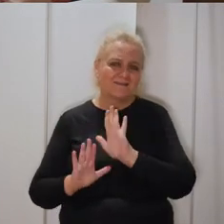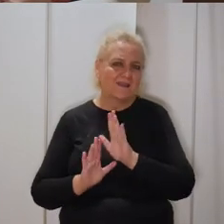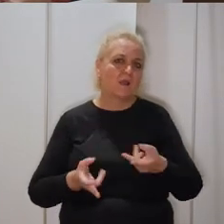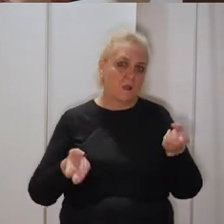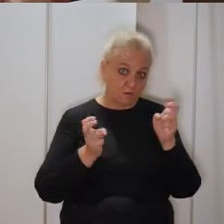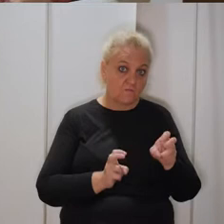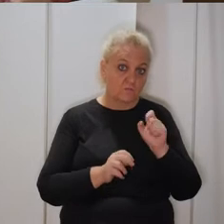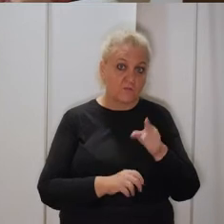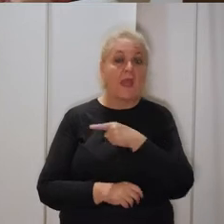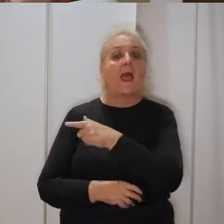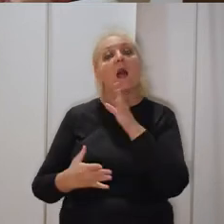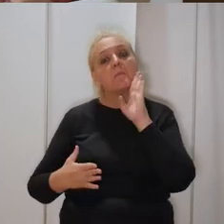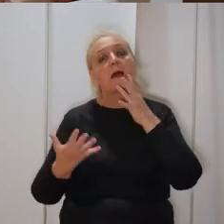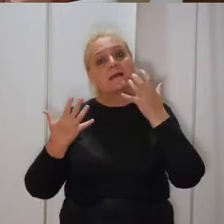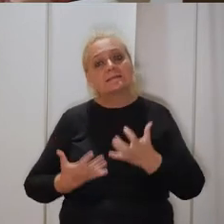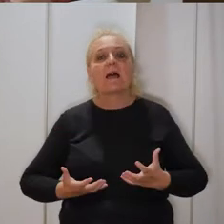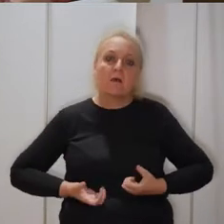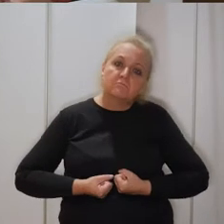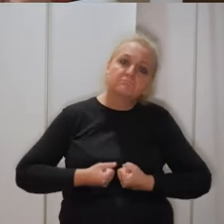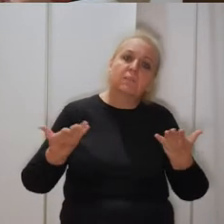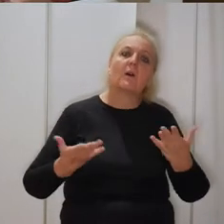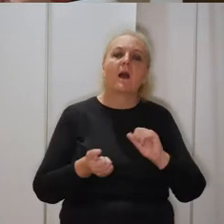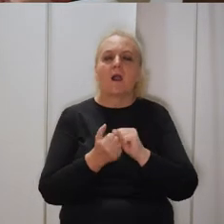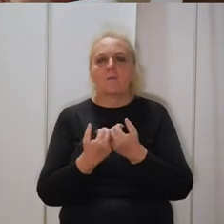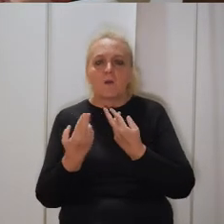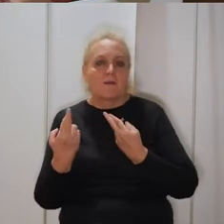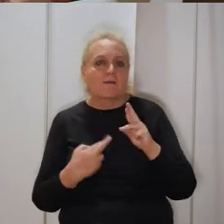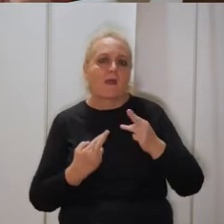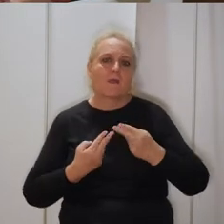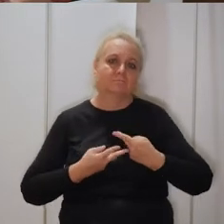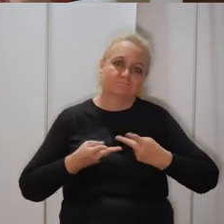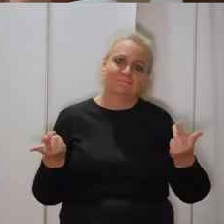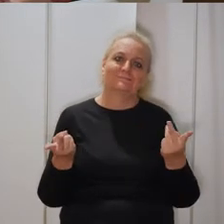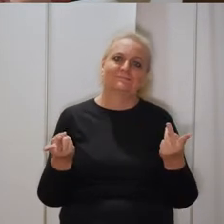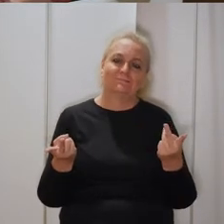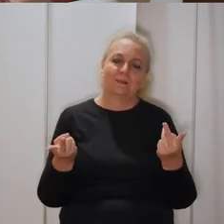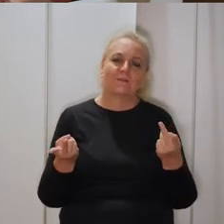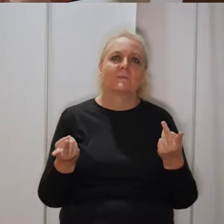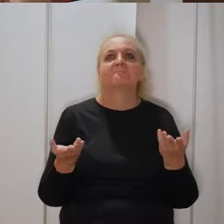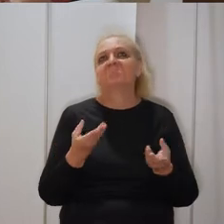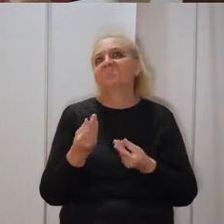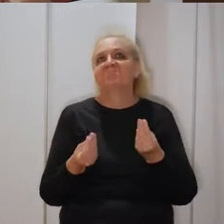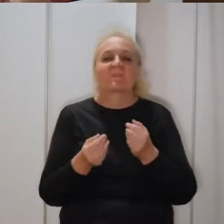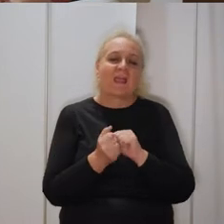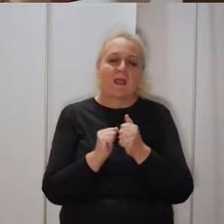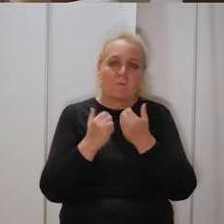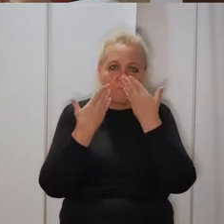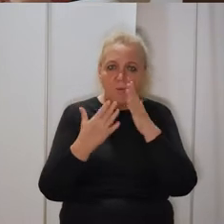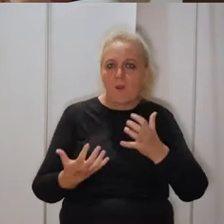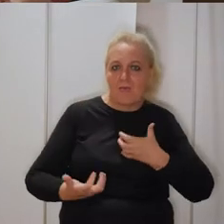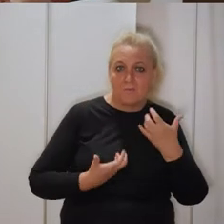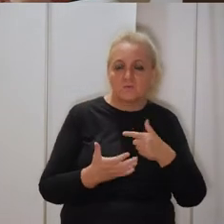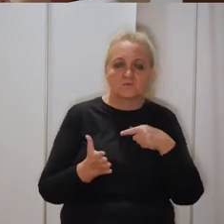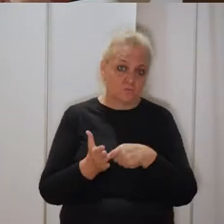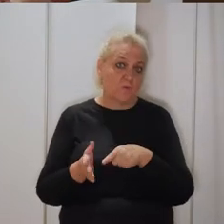jest wynika z chęci takiej ekspresji, czy właśnie reakcji, czy jakiejś pokazania emocji,